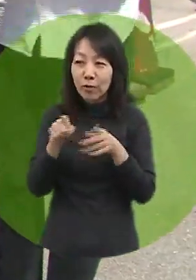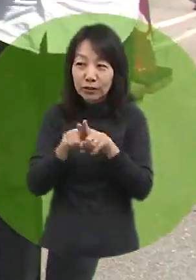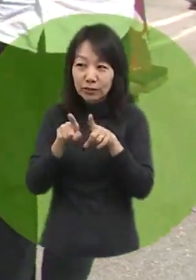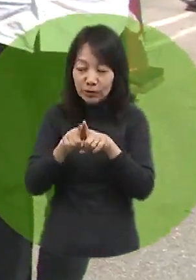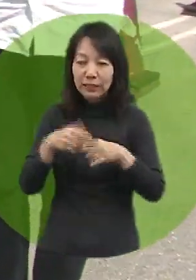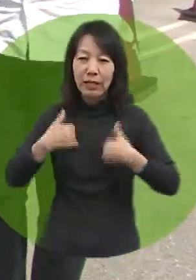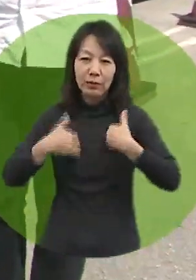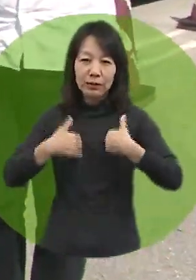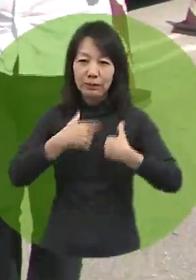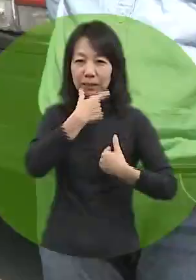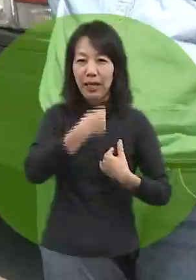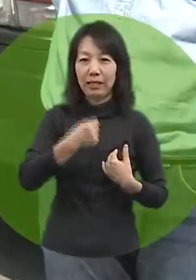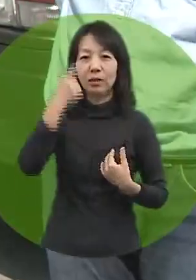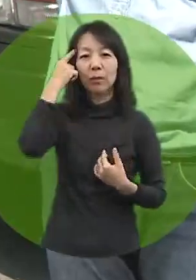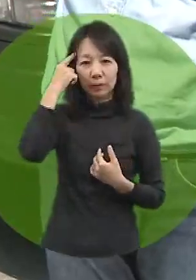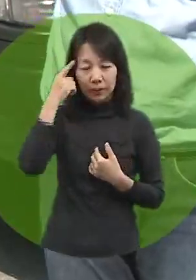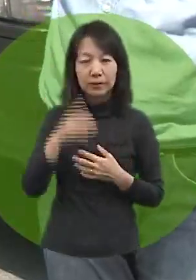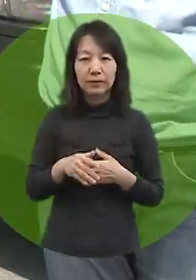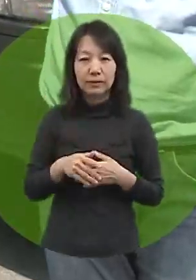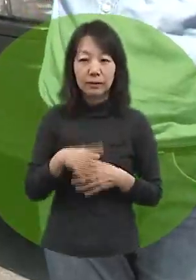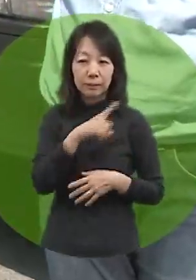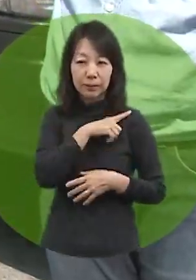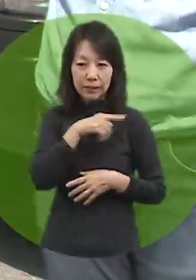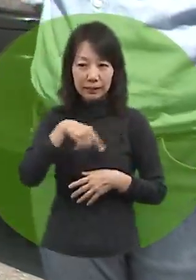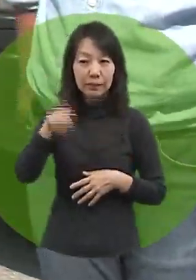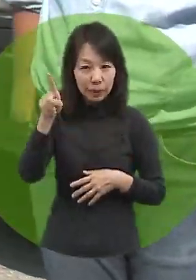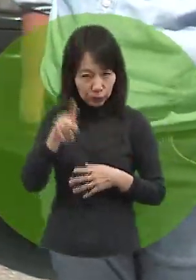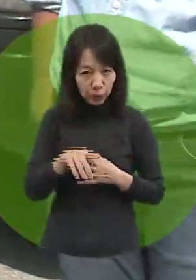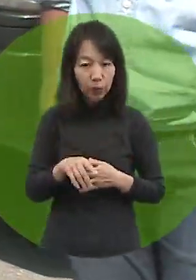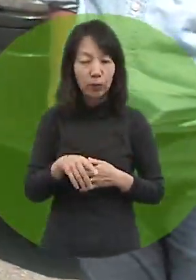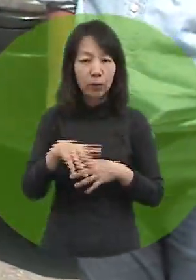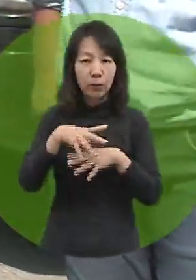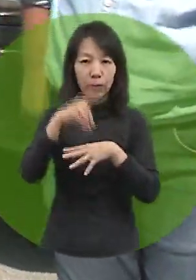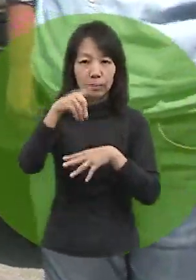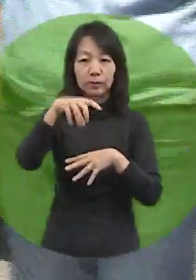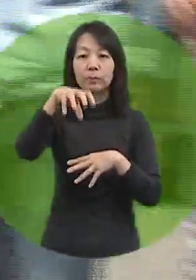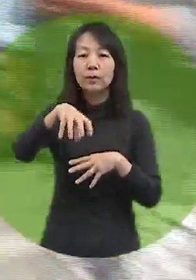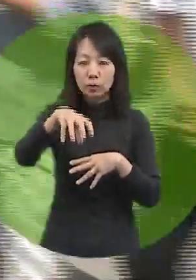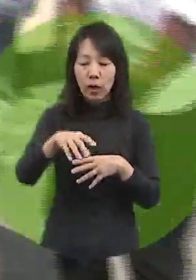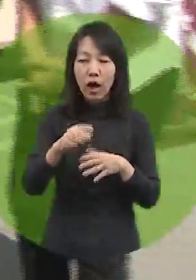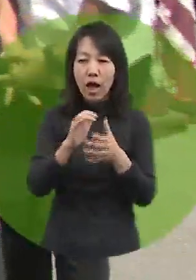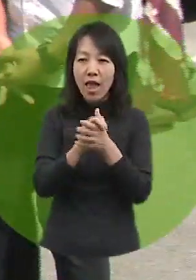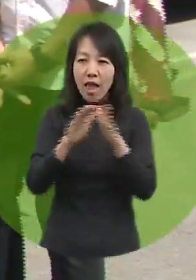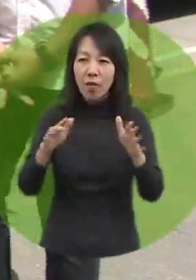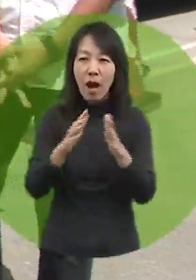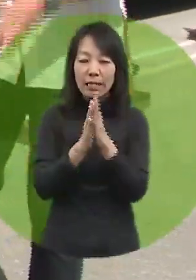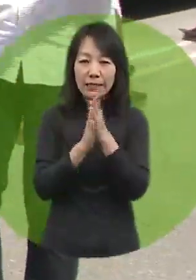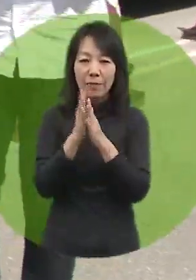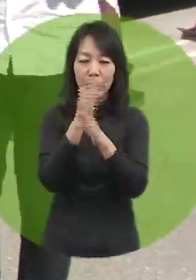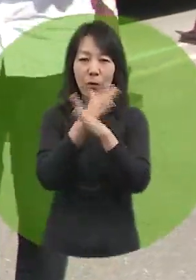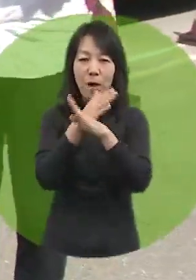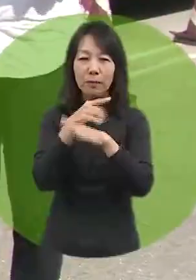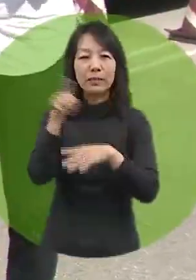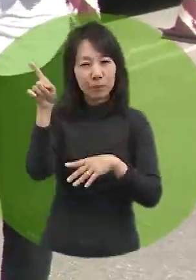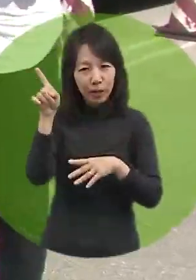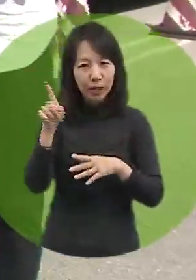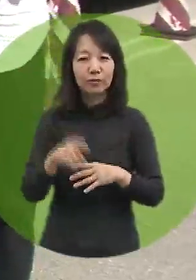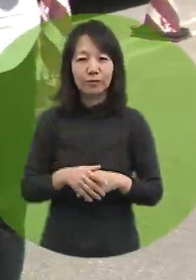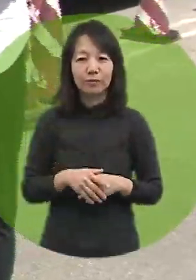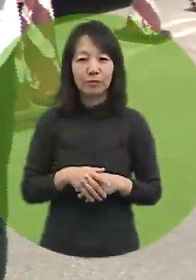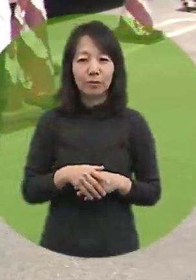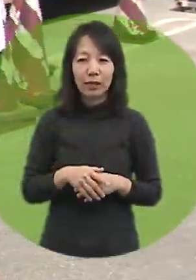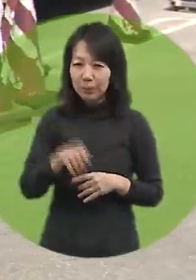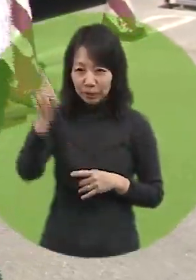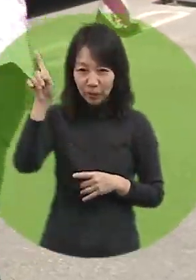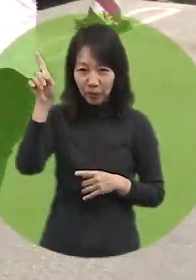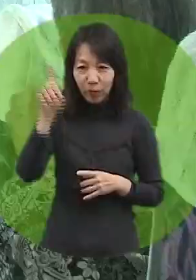ましょう。では行きましょうか皆さん、 はい、 最初は平和記念公園です。 行きまし